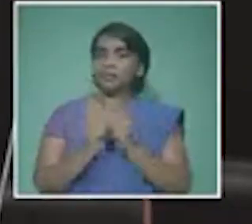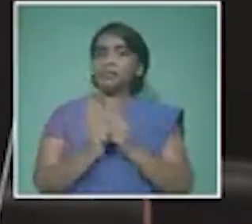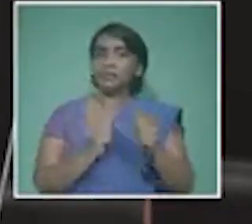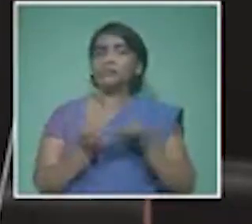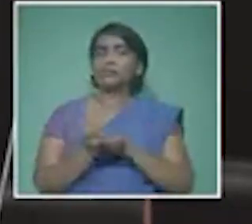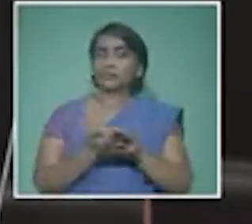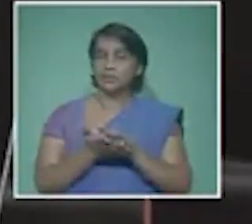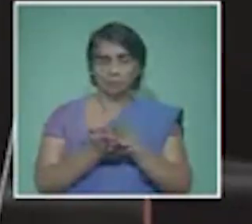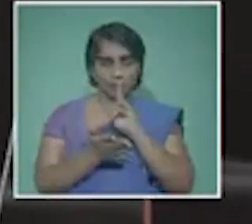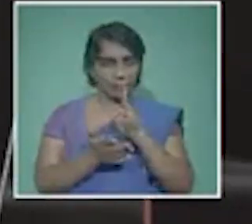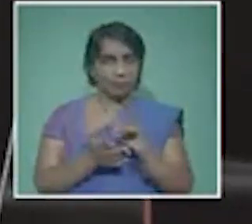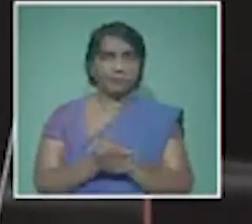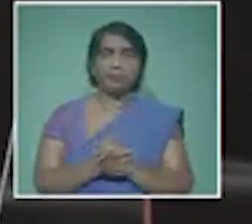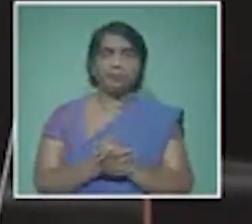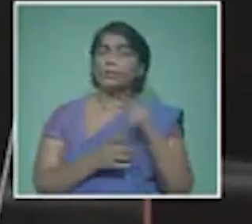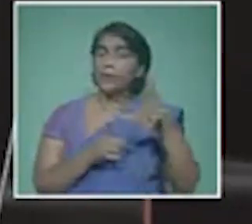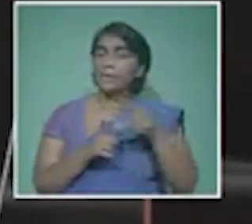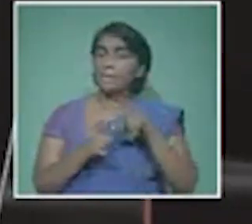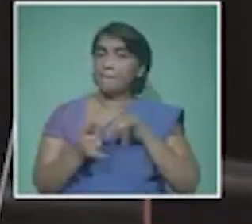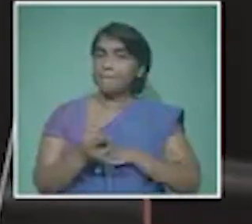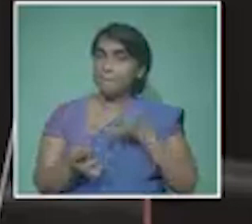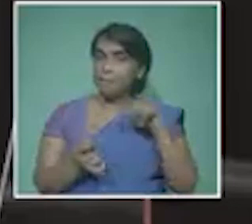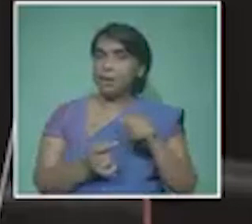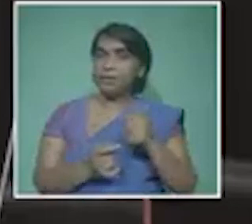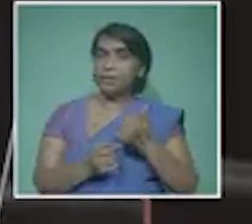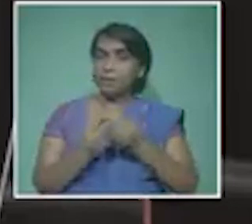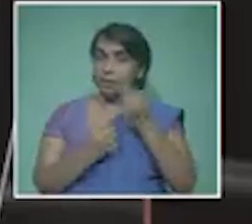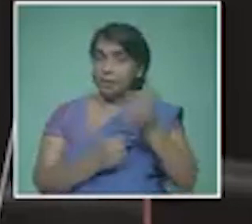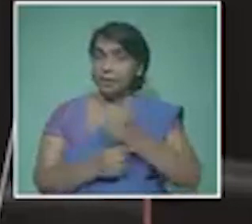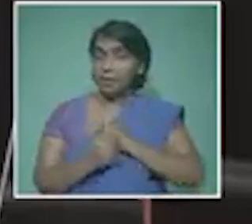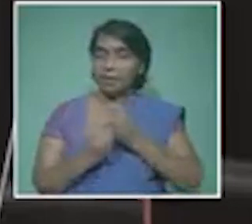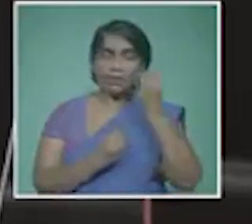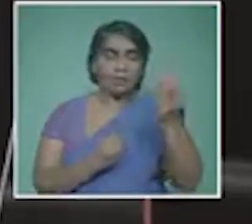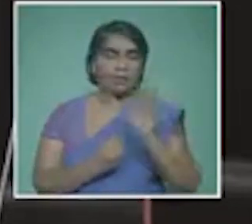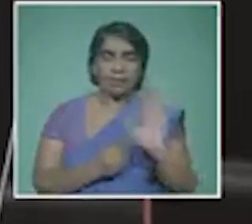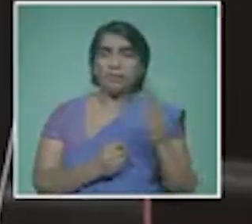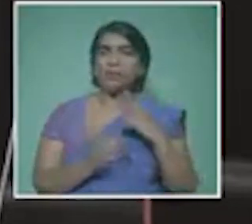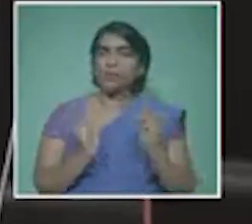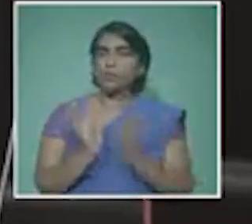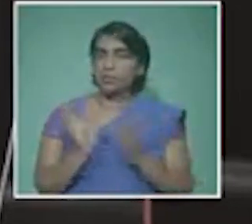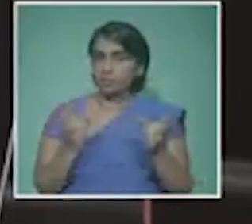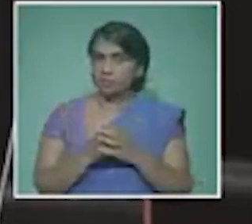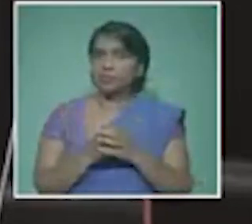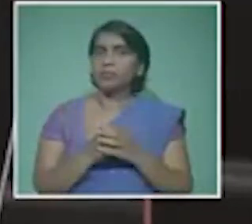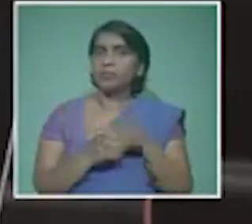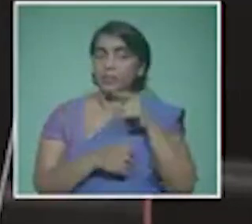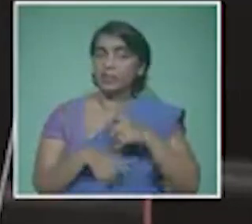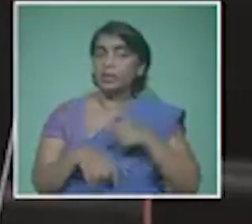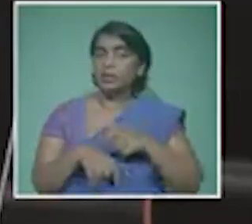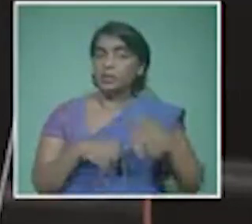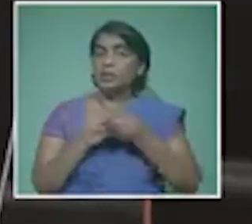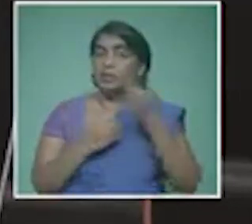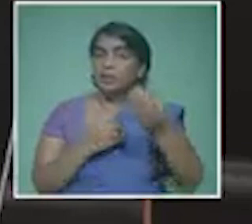குறிப்பிட்டுள்ளார். மேலும் தெரிவிக்கையில், ஆகஸ்ட் மாதம் மின்கட்டணத்தை உயர்த்தினோம், அது போதாது. 151 பில்லியன் ரூபாய்